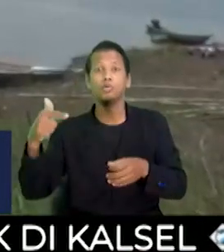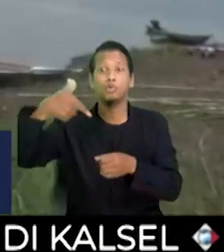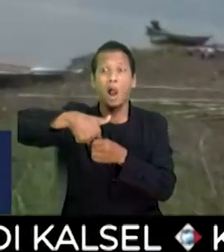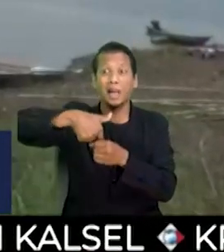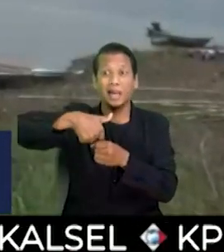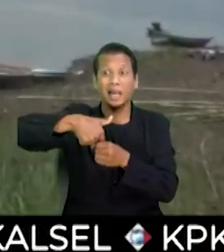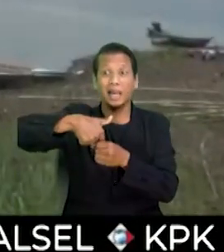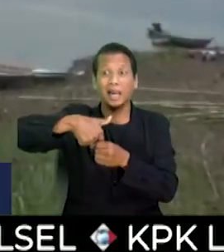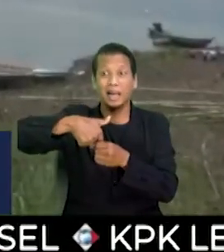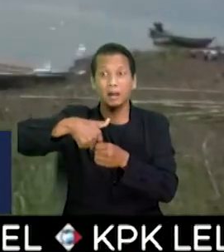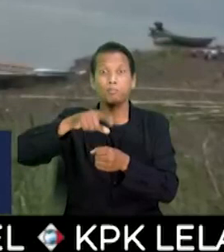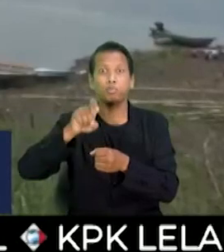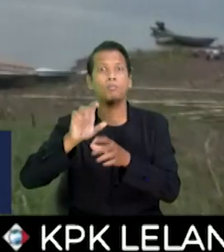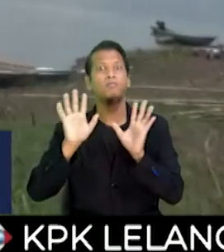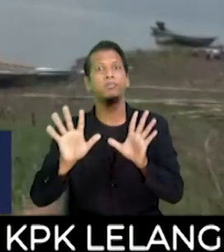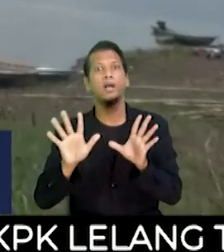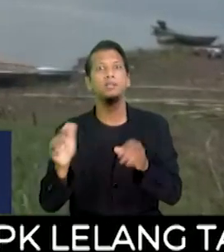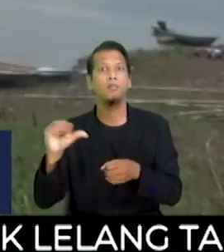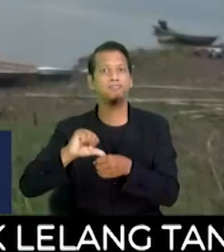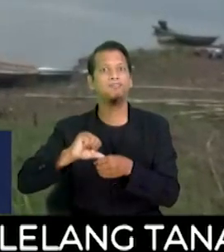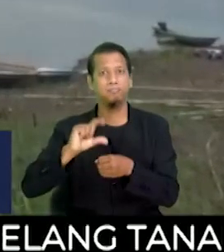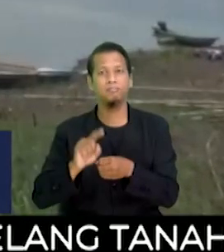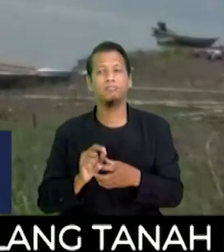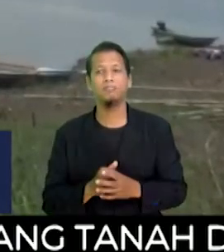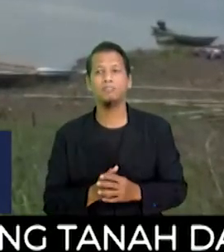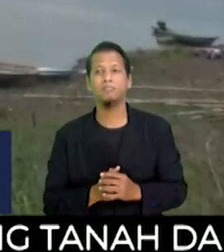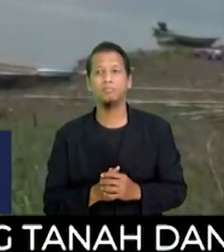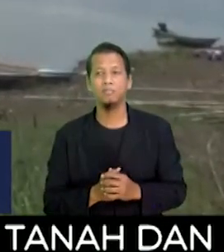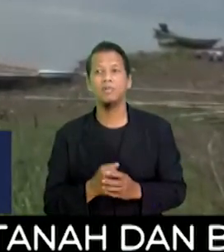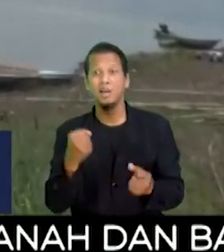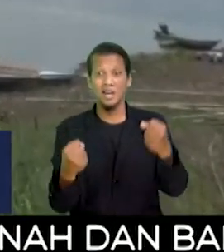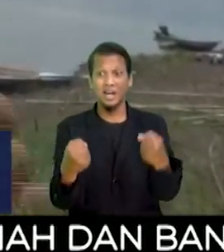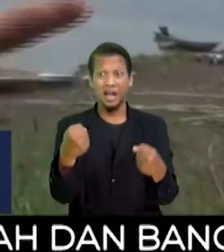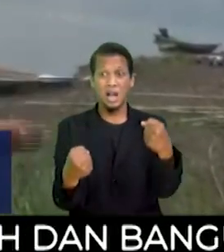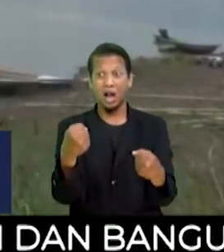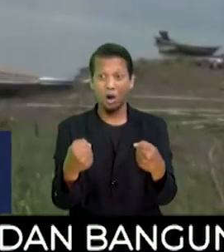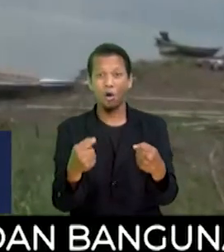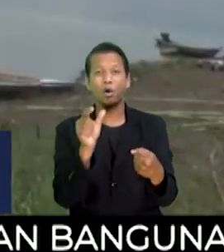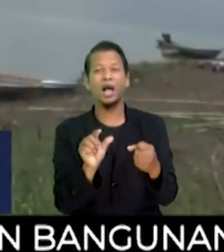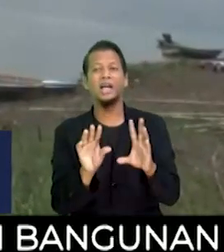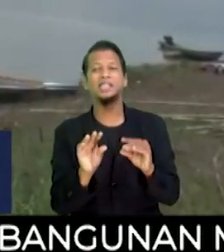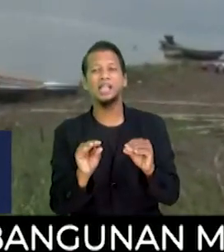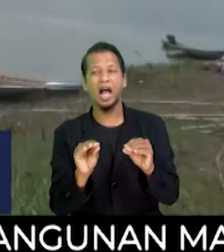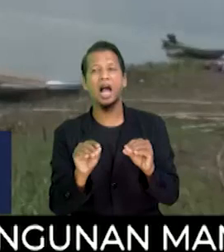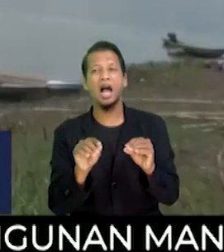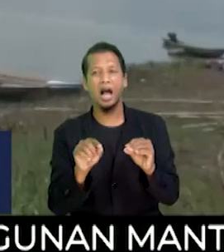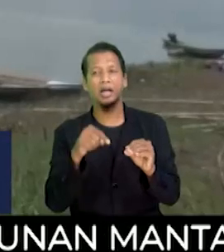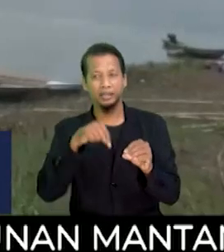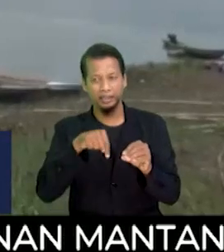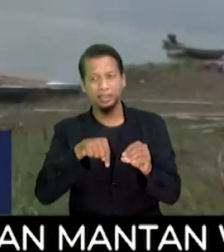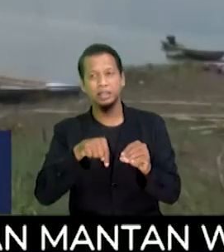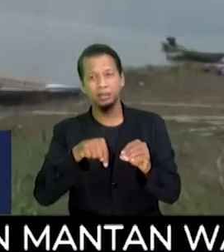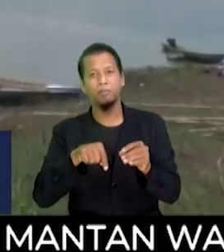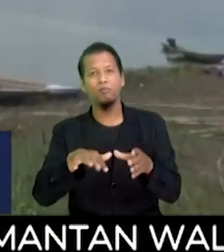Ya, rata-rata semua, Pak. Rata-rata semua nakoda perahu, Pak. Harus ini untuk mata pencariannya di Danau Jatiluhur, gitu kan. Nah,